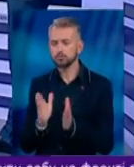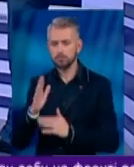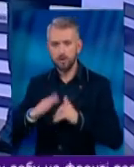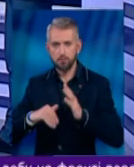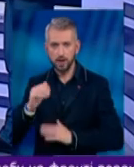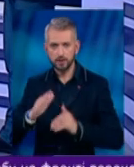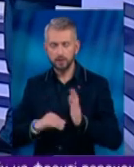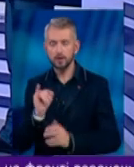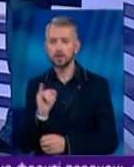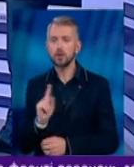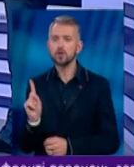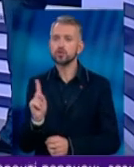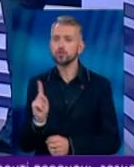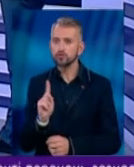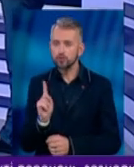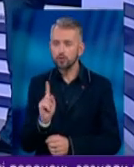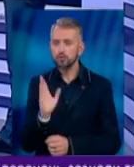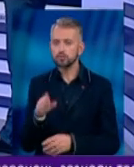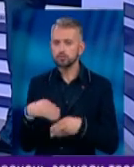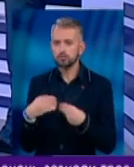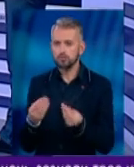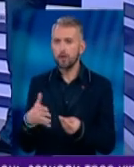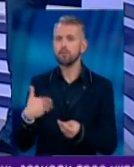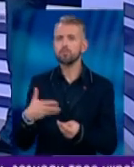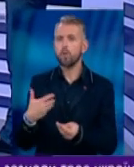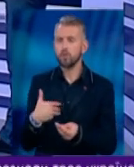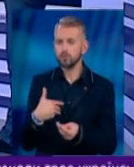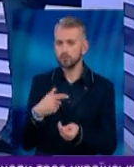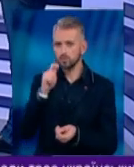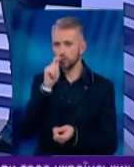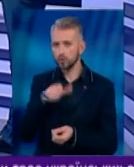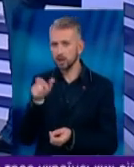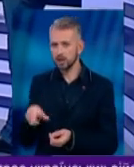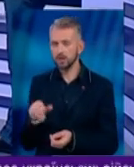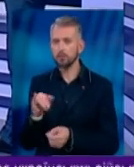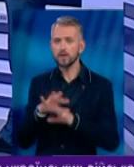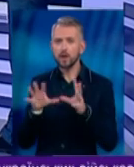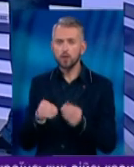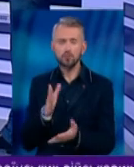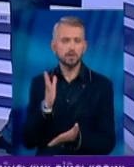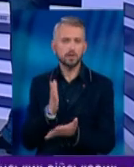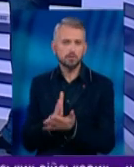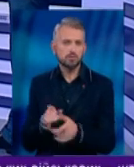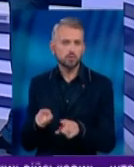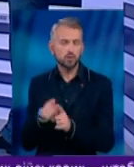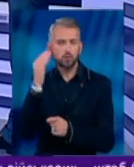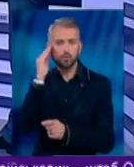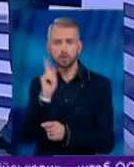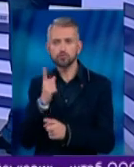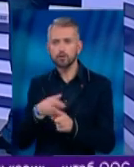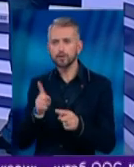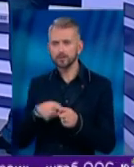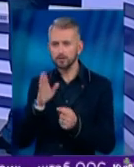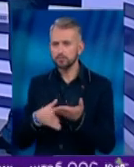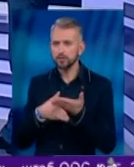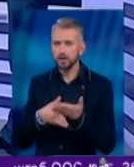практиці, ну і що безпосередньо даватиме пересічним українцям. І загалом існують такі думки, що, власне, це